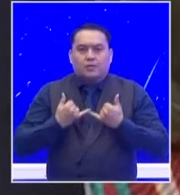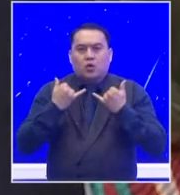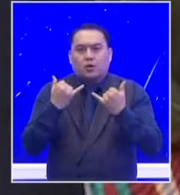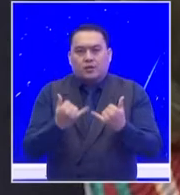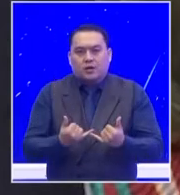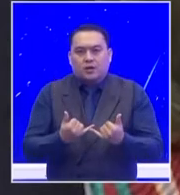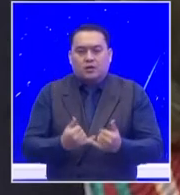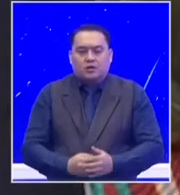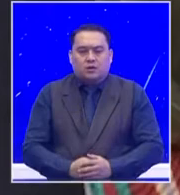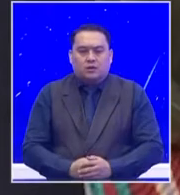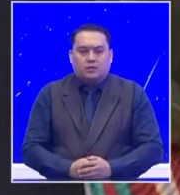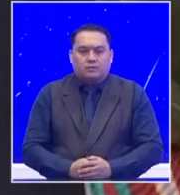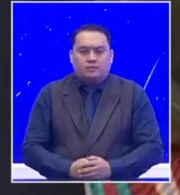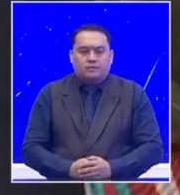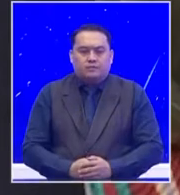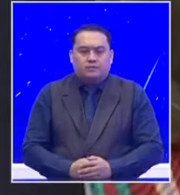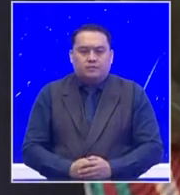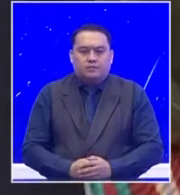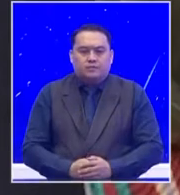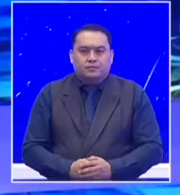майдангерлердің қазір біреу ғана қалды.